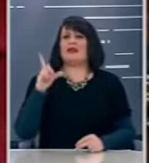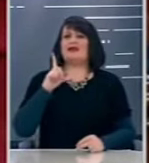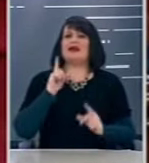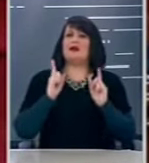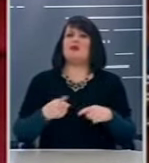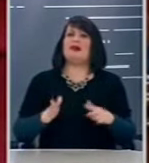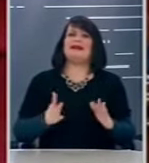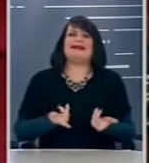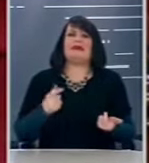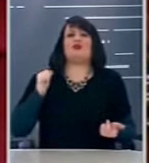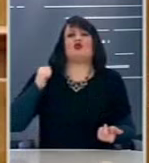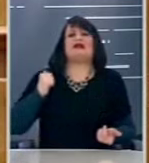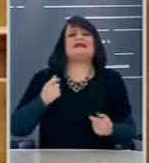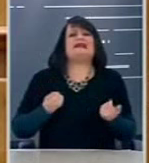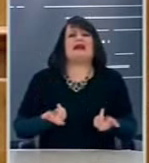αποφασίστηκε προχθές.